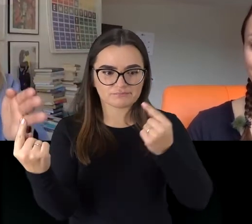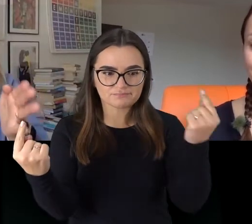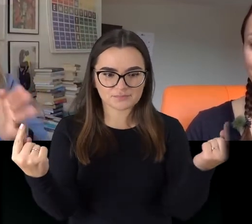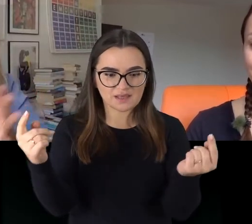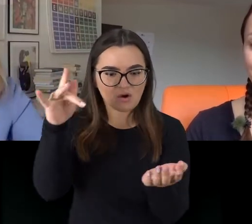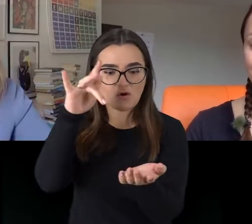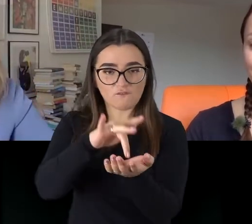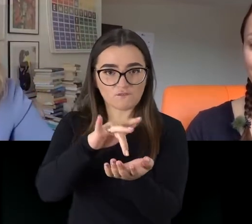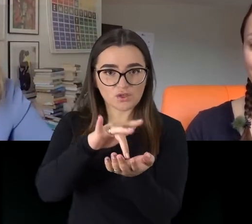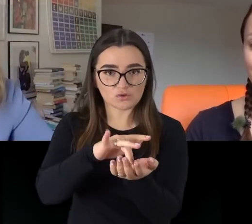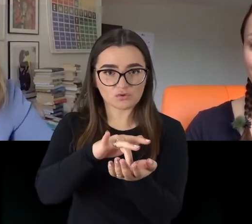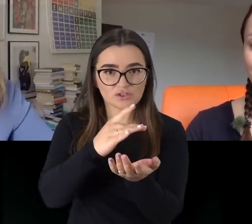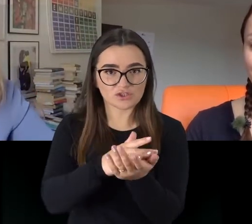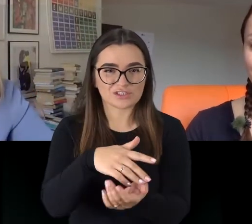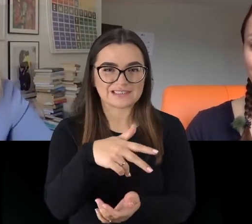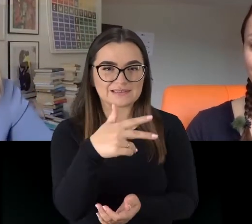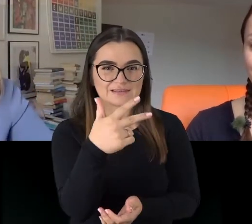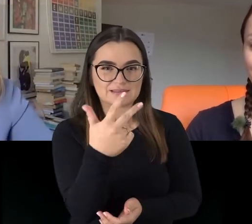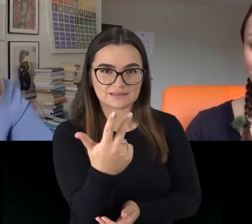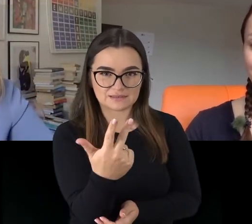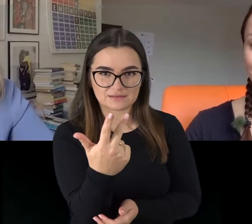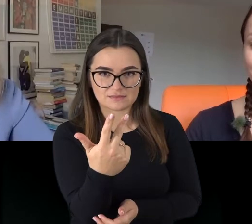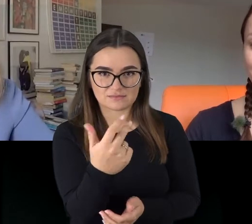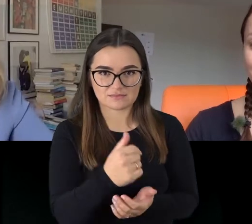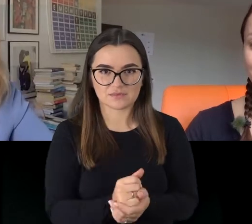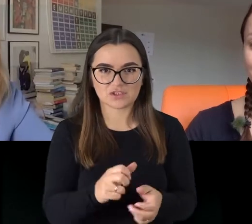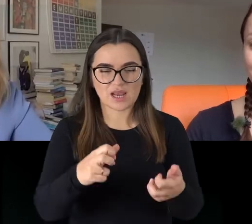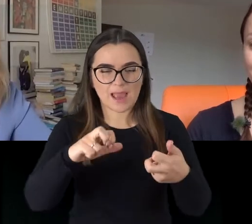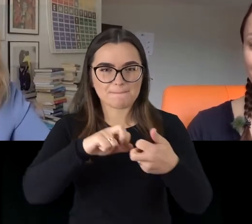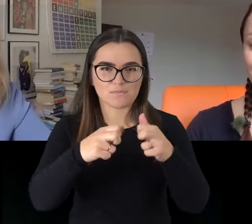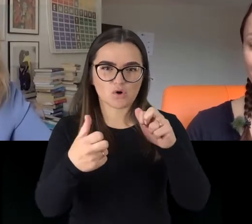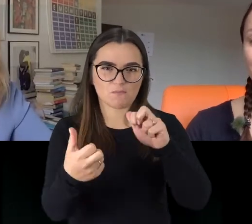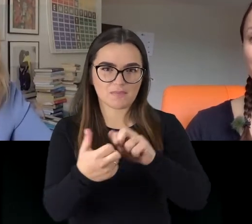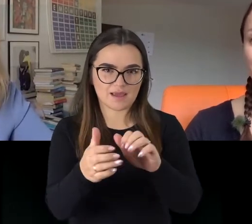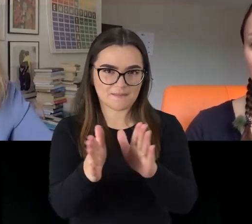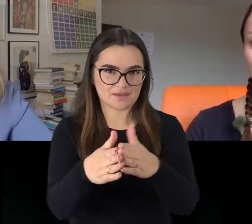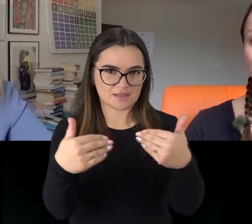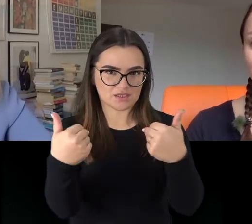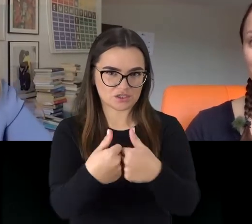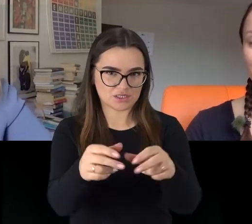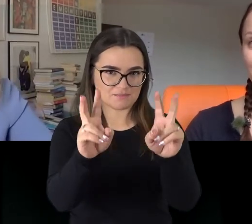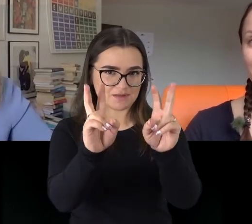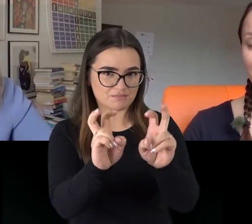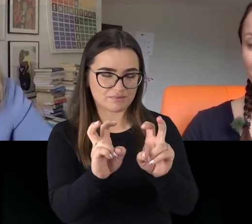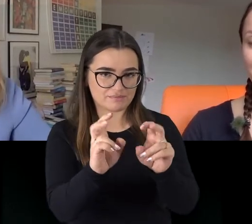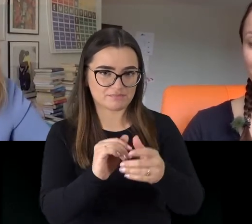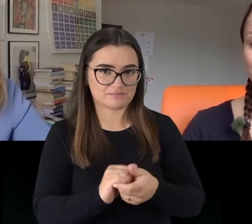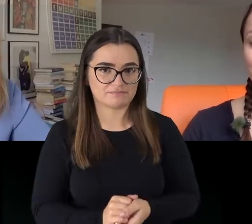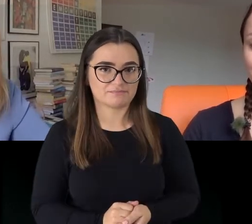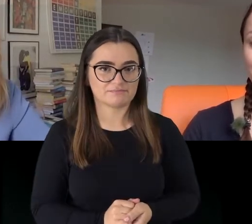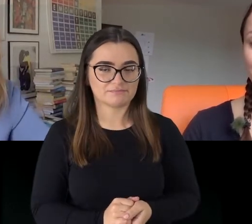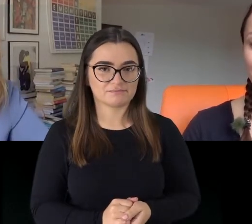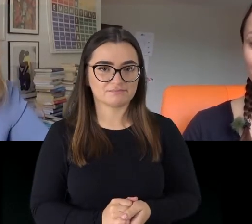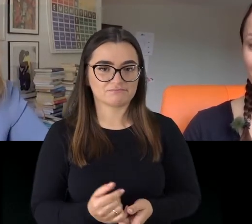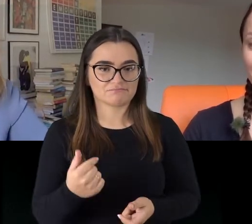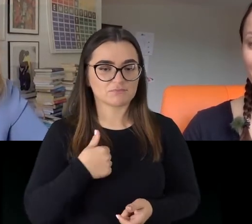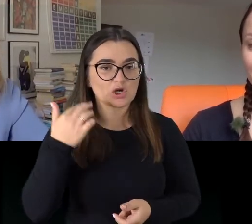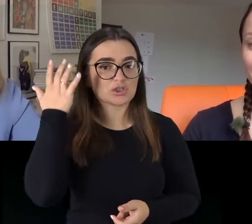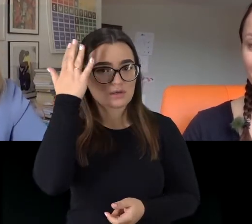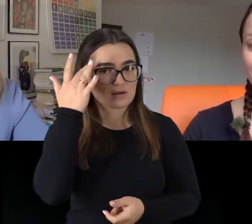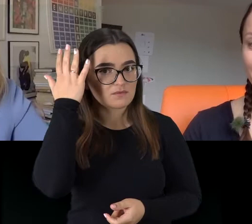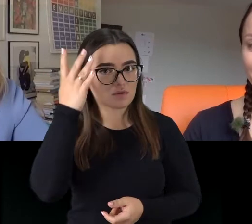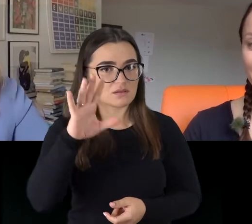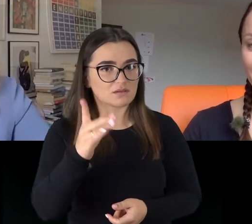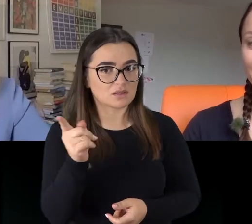yra dar ir trečias darinys ir tai vadinamoji probleminė šeima. Tai aš taip kažkaip reaguočiau, galvočiau, kad kai